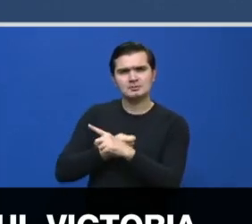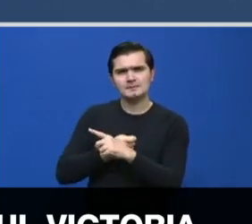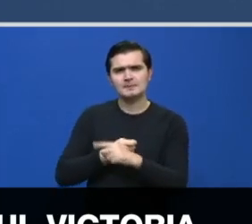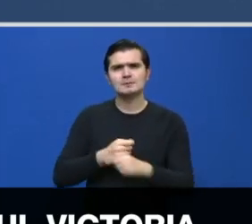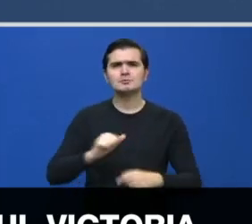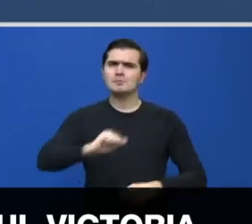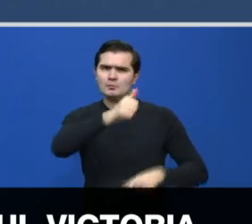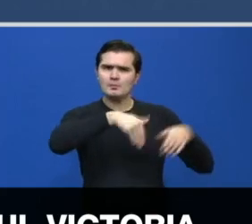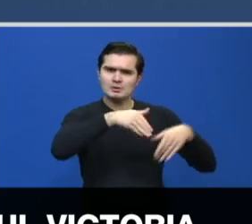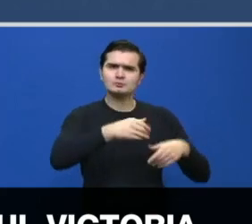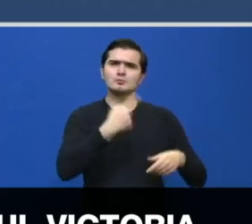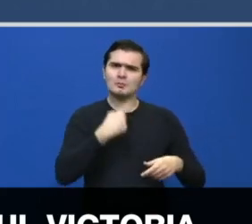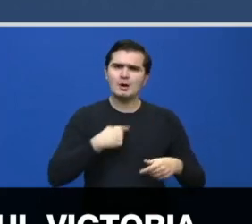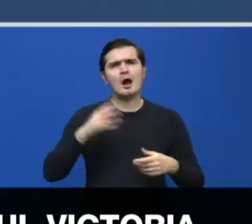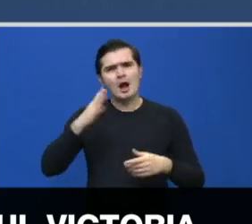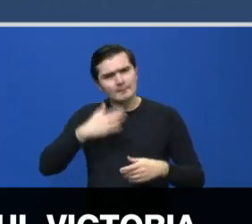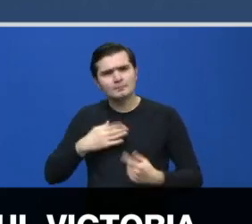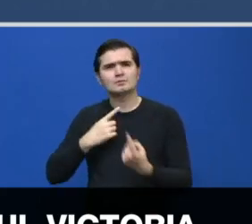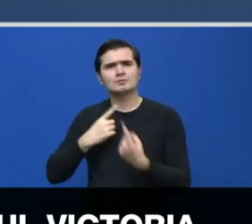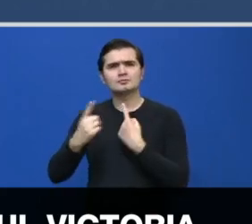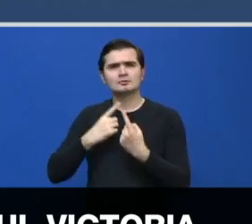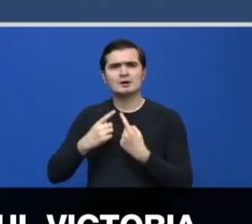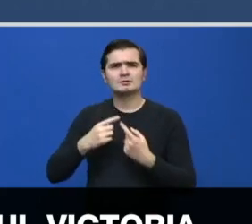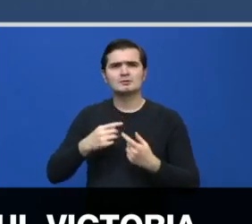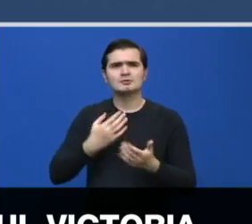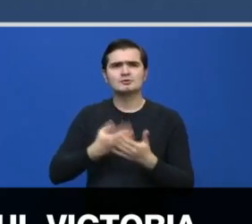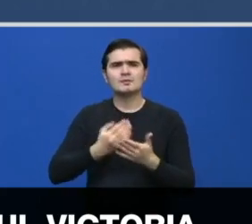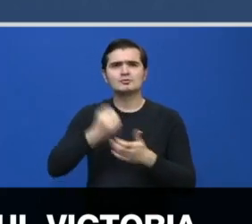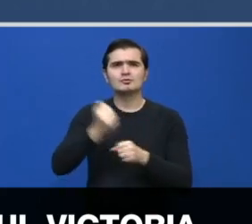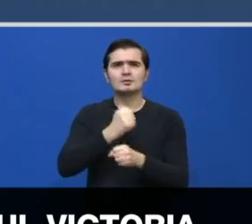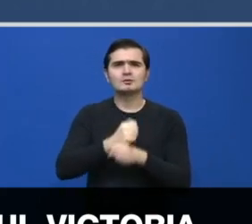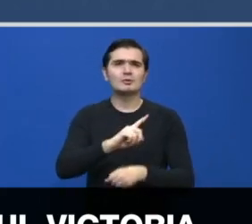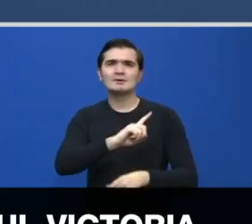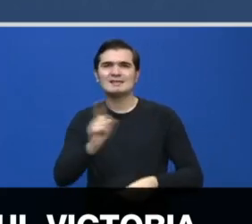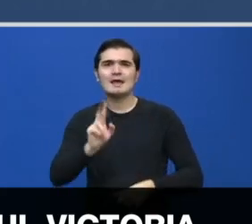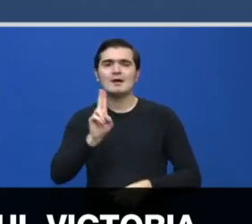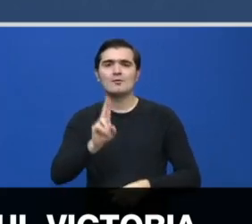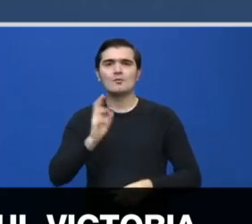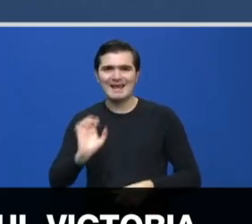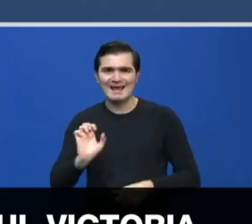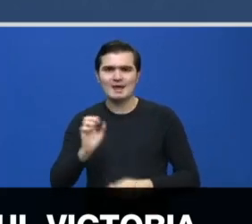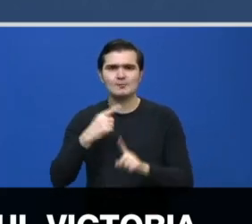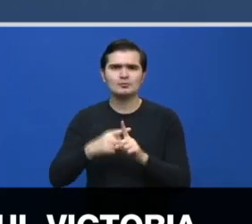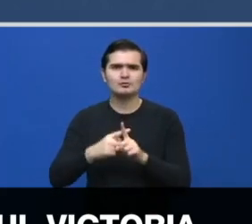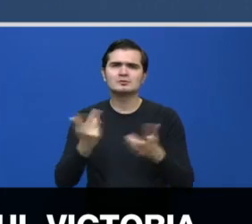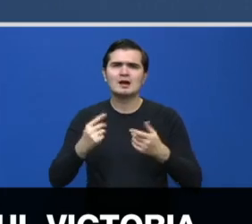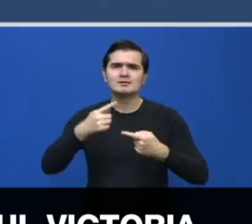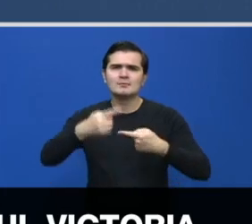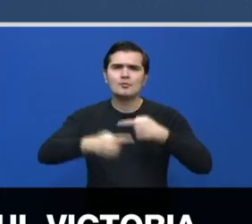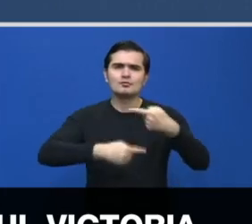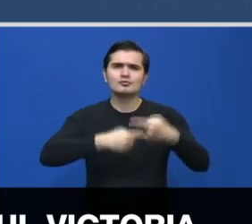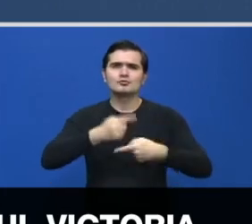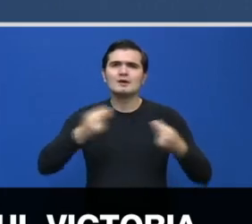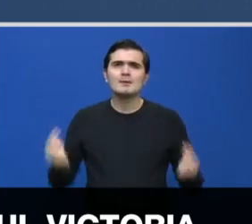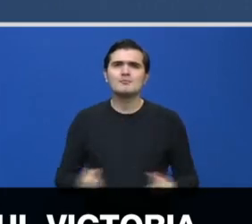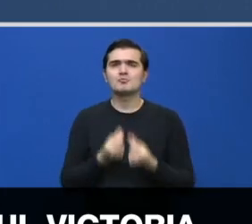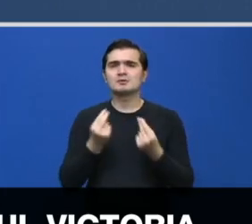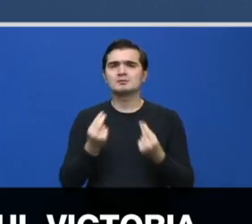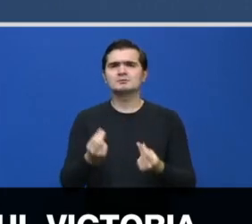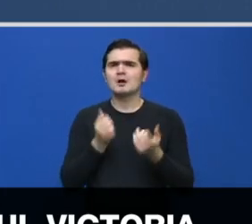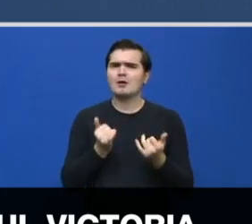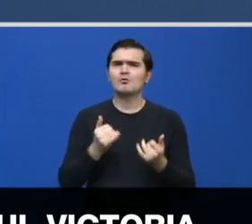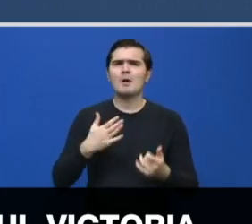și o discuție cu mediul de afaceri privind lucrătorii non-UE și procedurile de îmbunătățită, procedurile acolo, și suntem